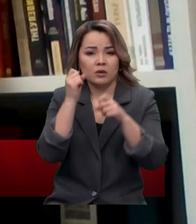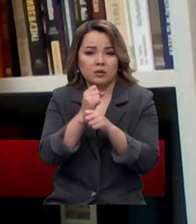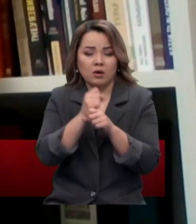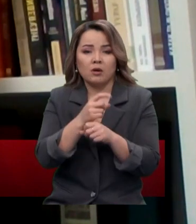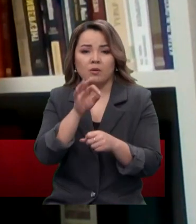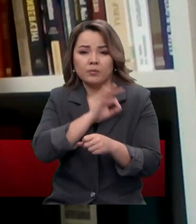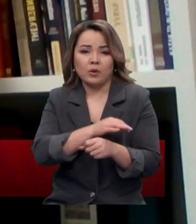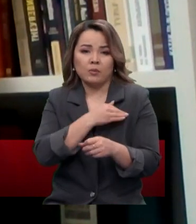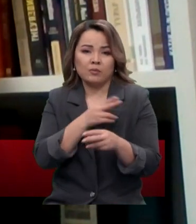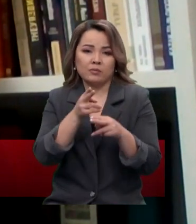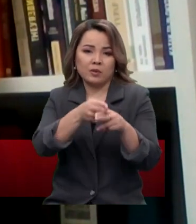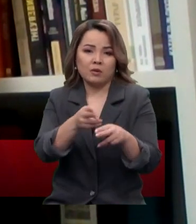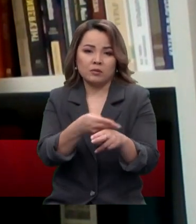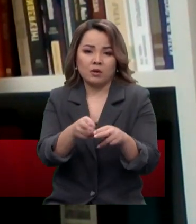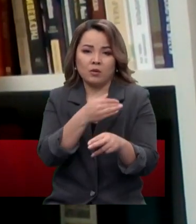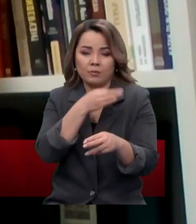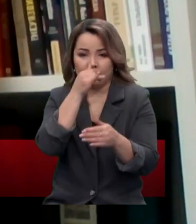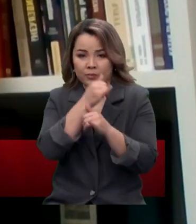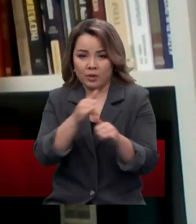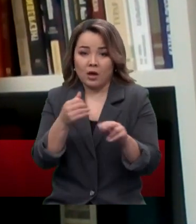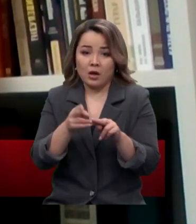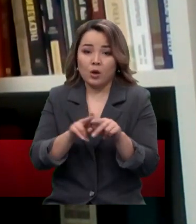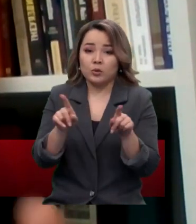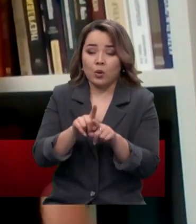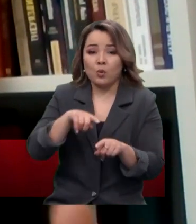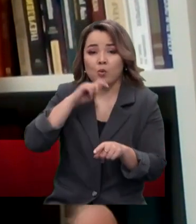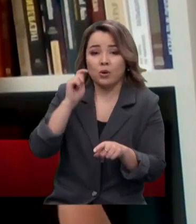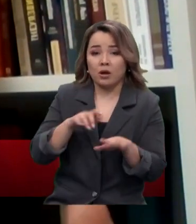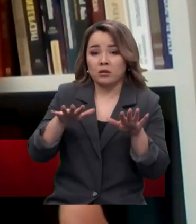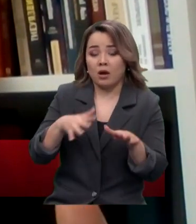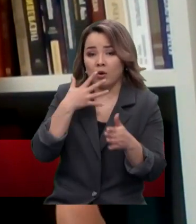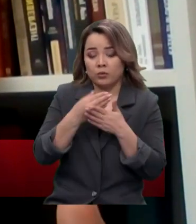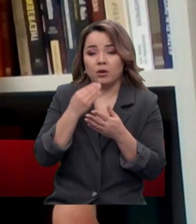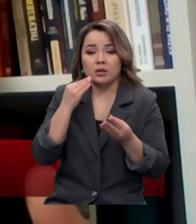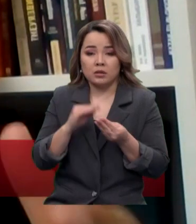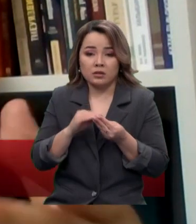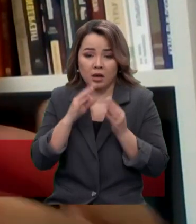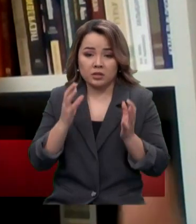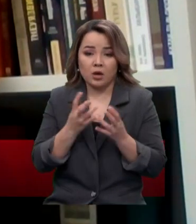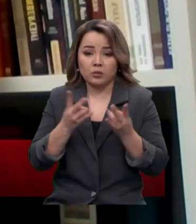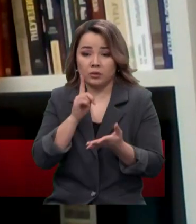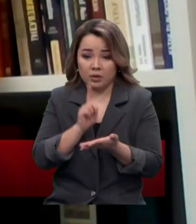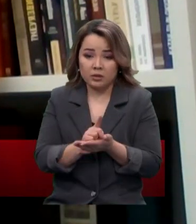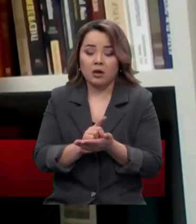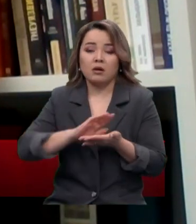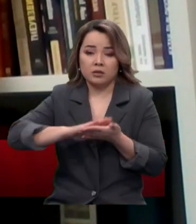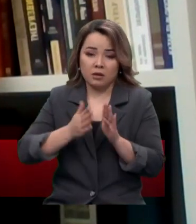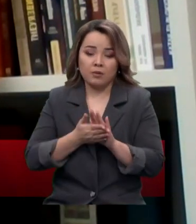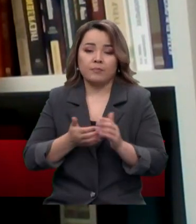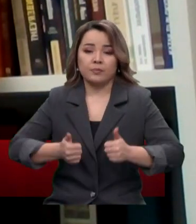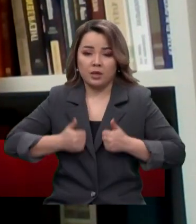да тиімділік алып келуі мүмкін. Сол себептен де Украина өзінің суверенділігін сақтап қалу үшін келіссөздерді